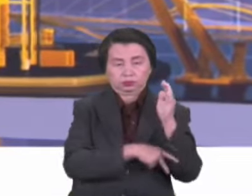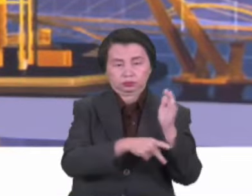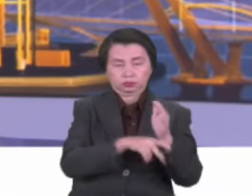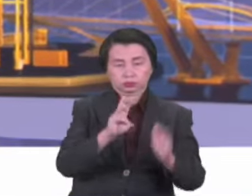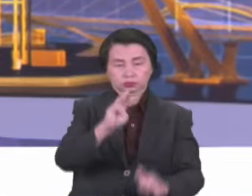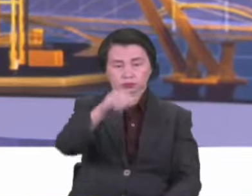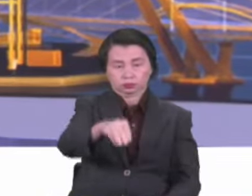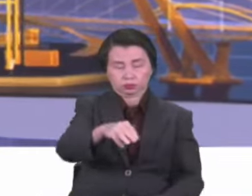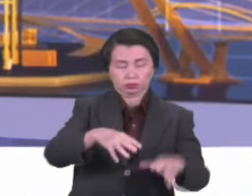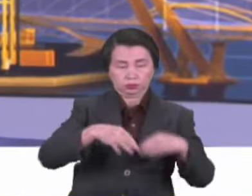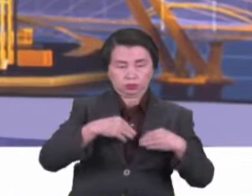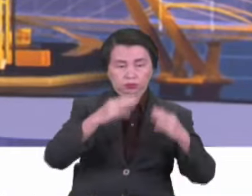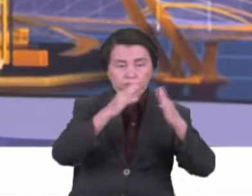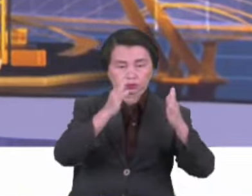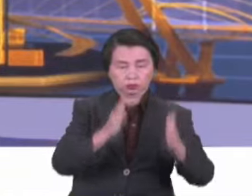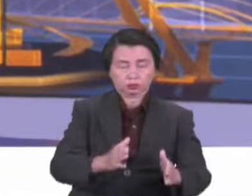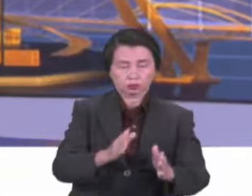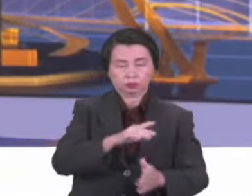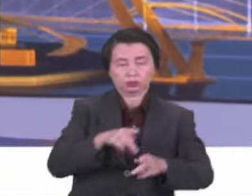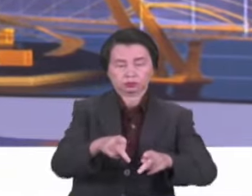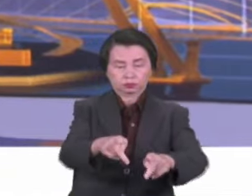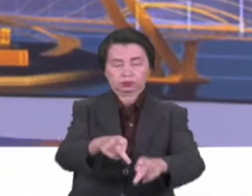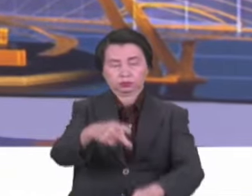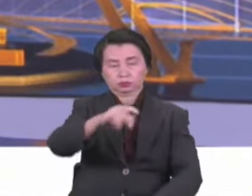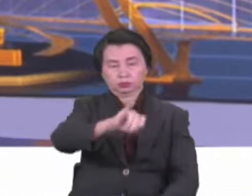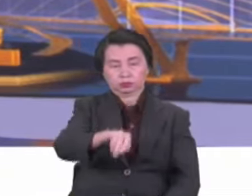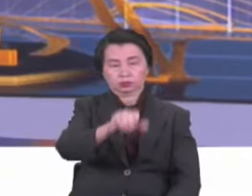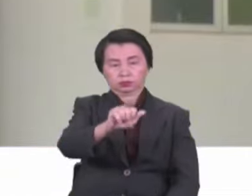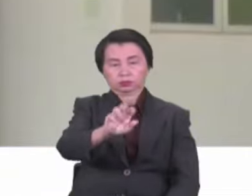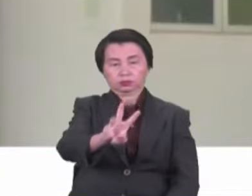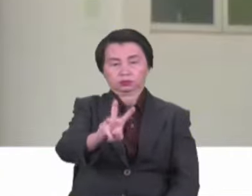itu diterima di Balai Polis Parit Jawa.